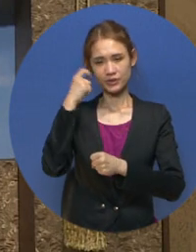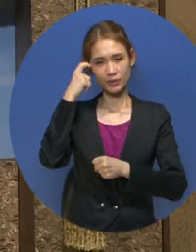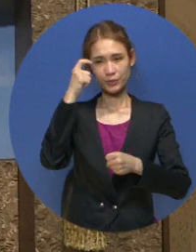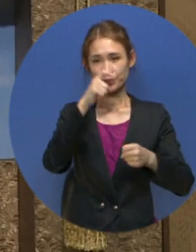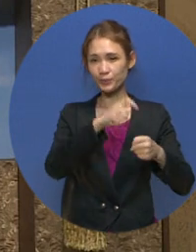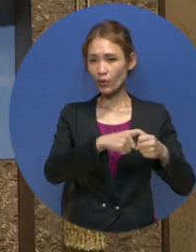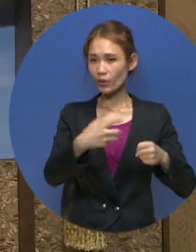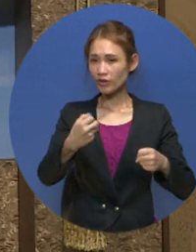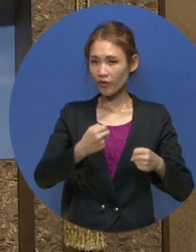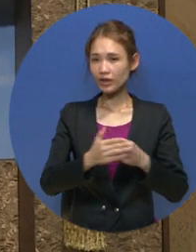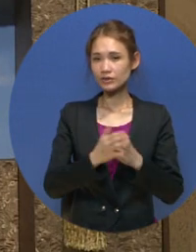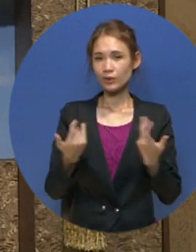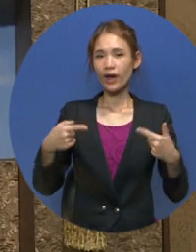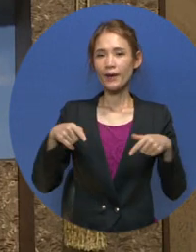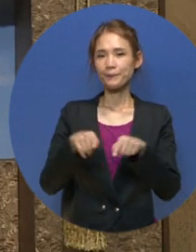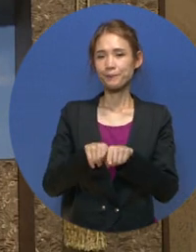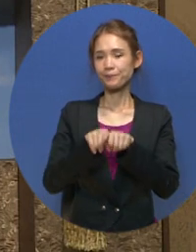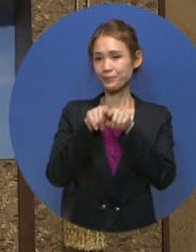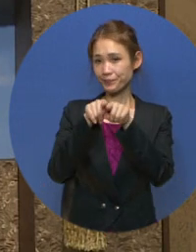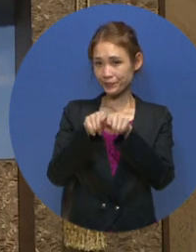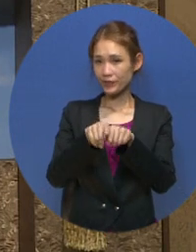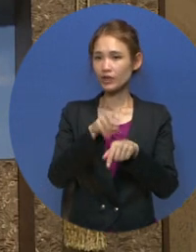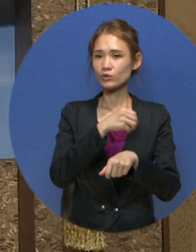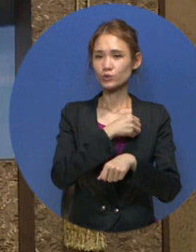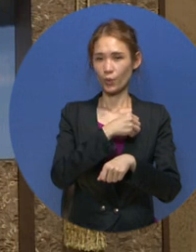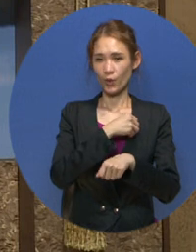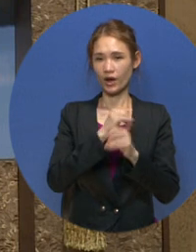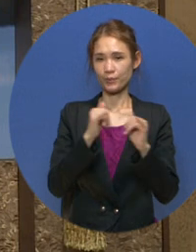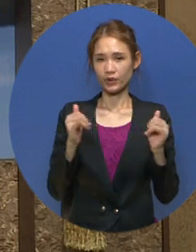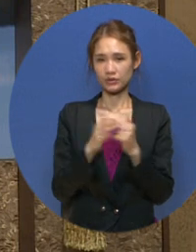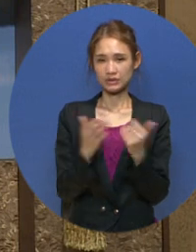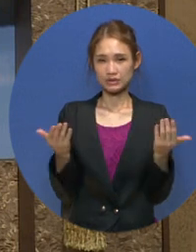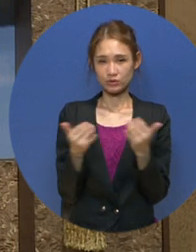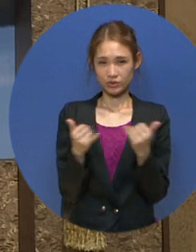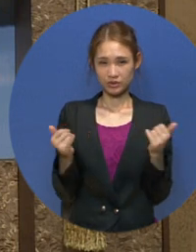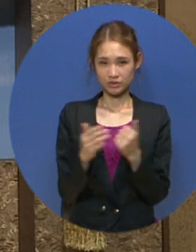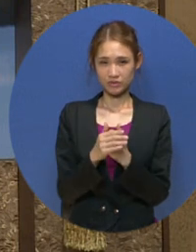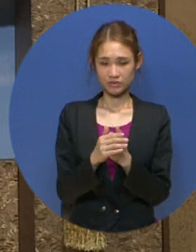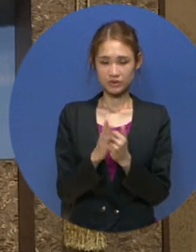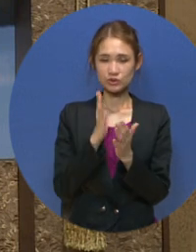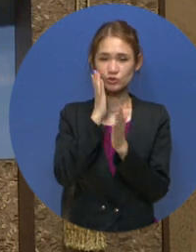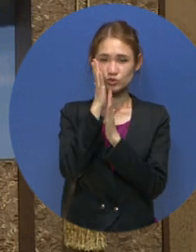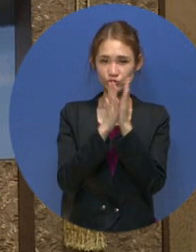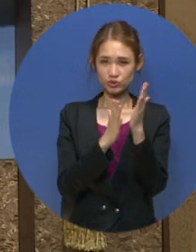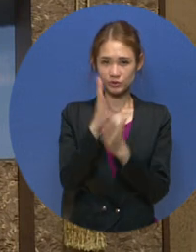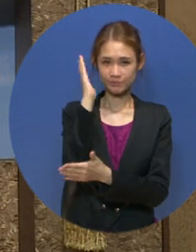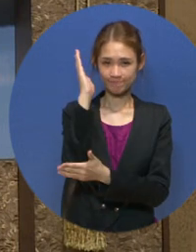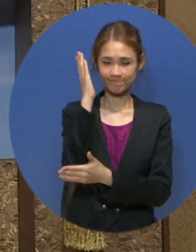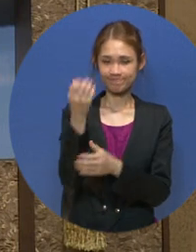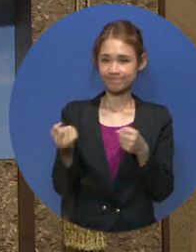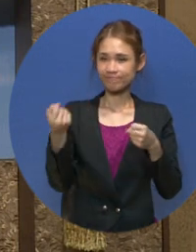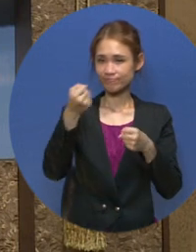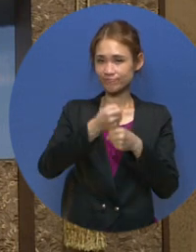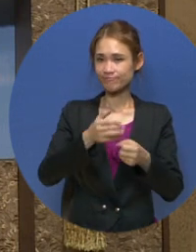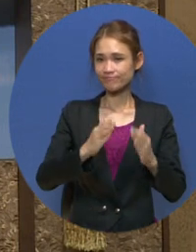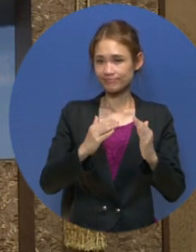취지로 저희 함께하는 그 조합원들과 네. 또 직원들이 이렇게 숲스토리를 설립하게